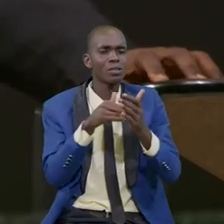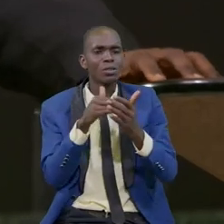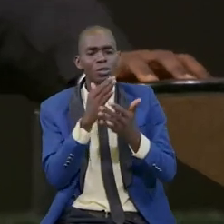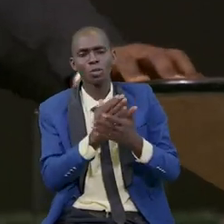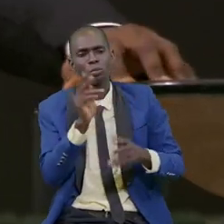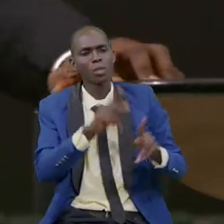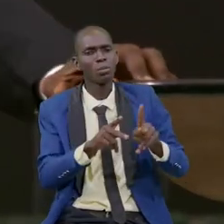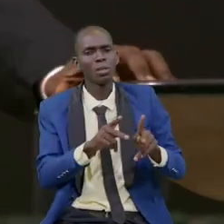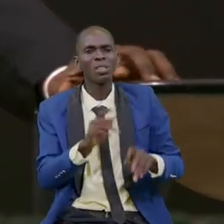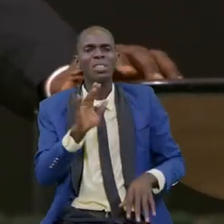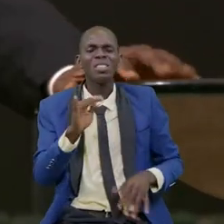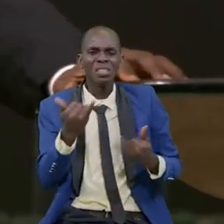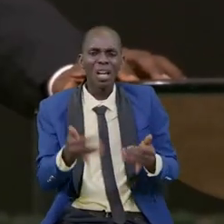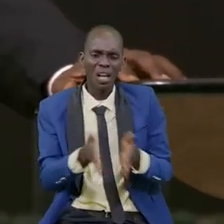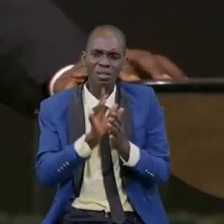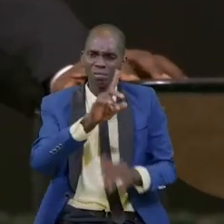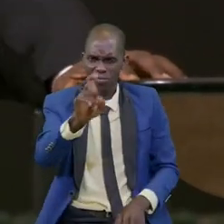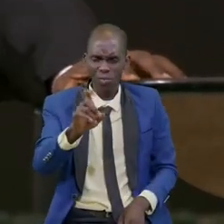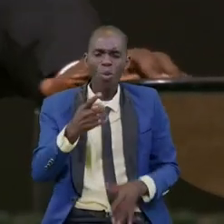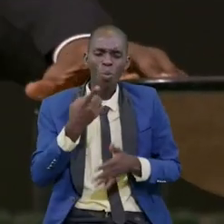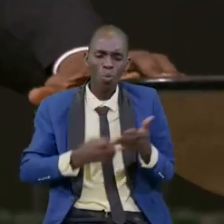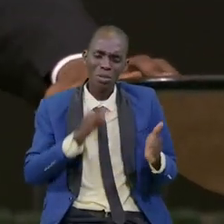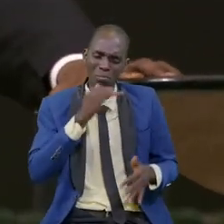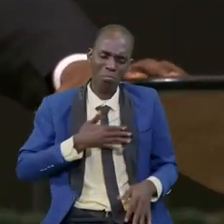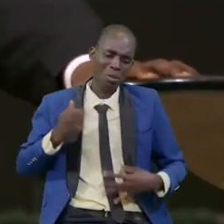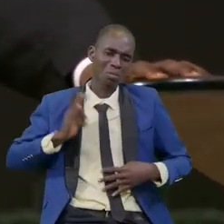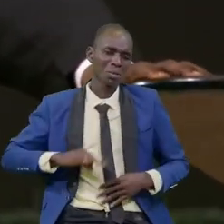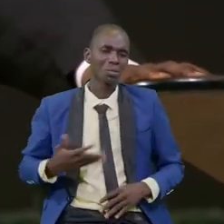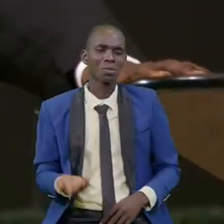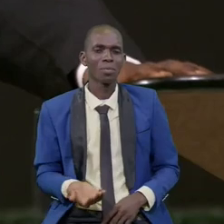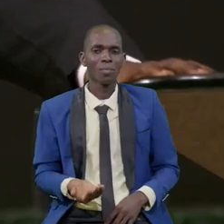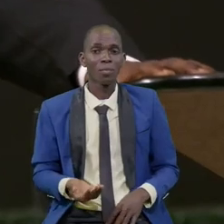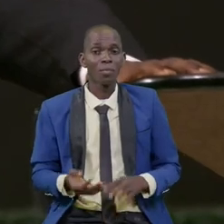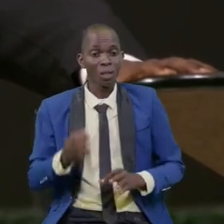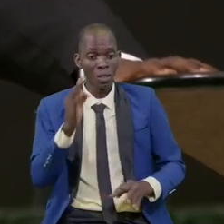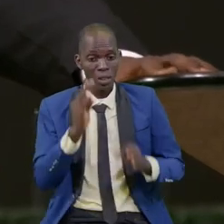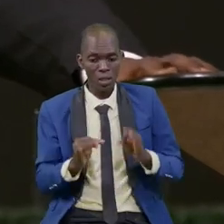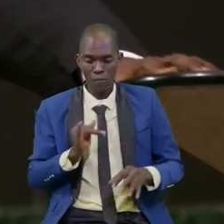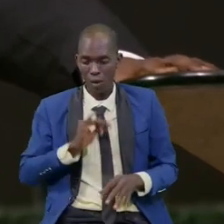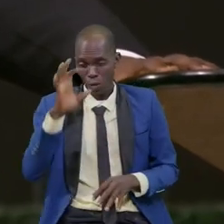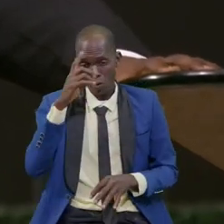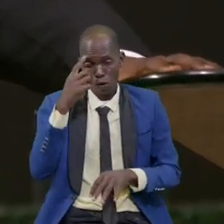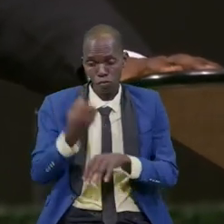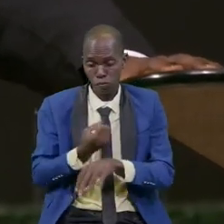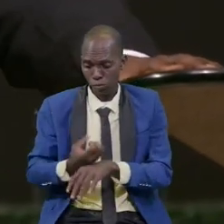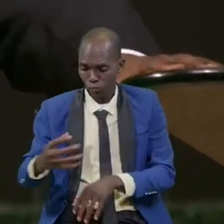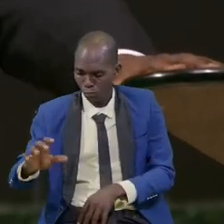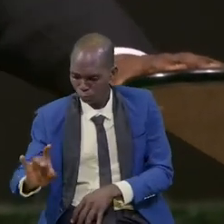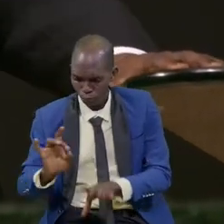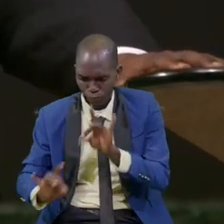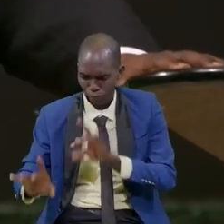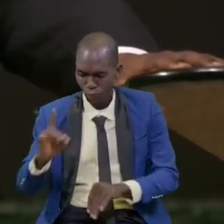gagne? Quand je prends une pierre et toutes les maisons autour de moi, dans le